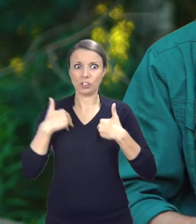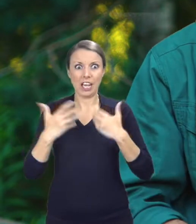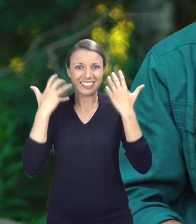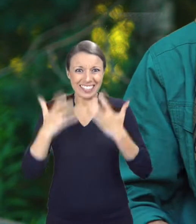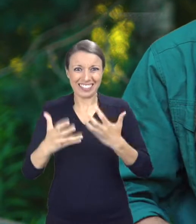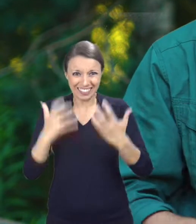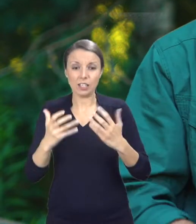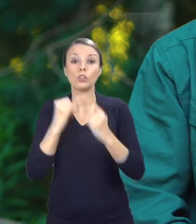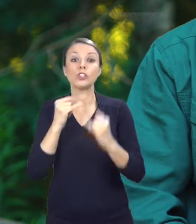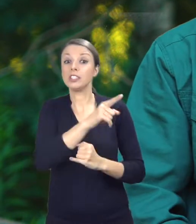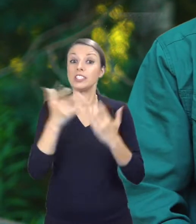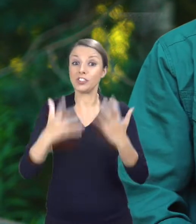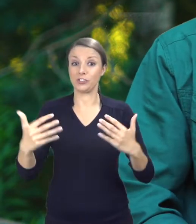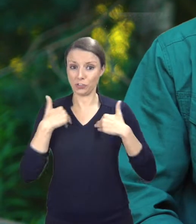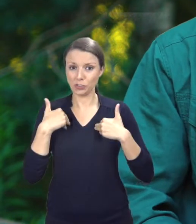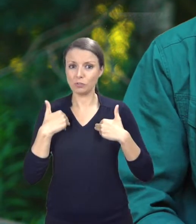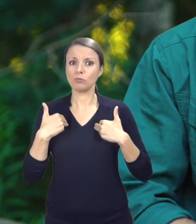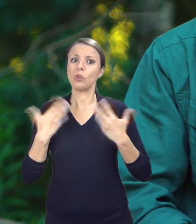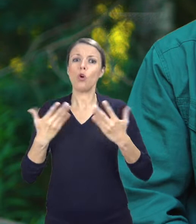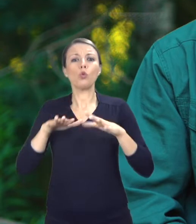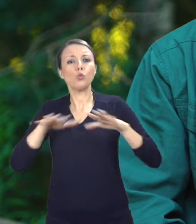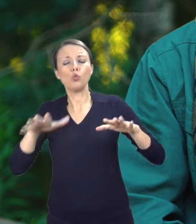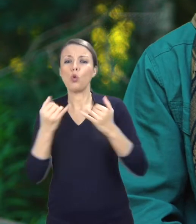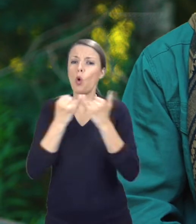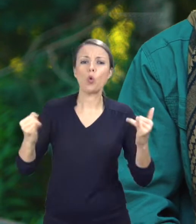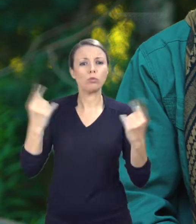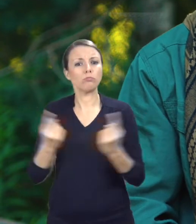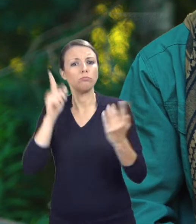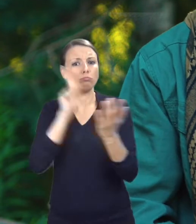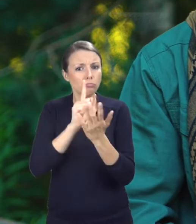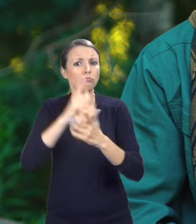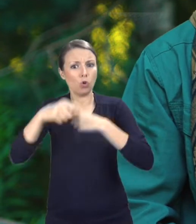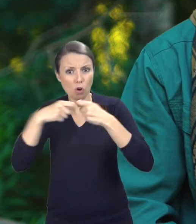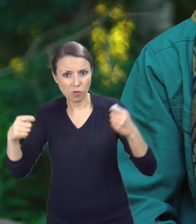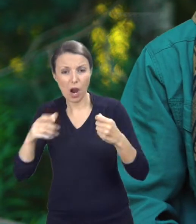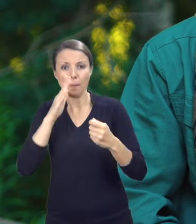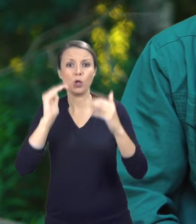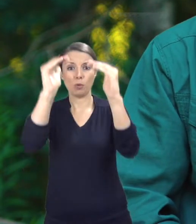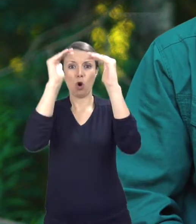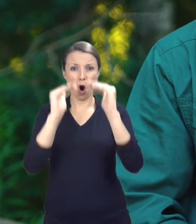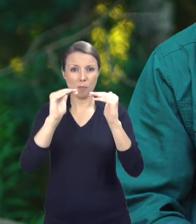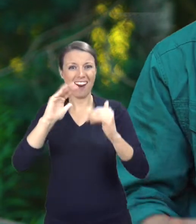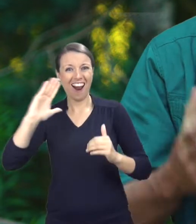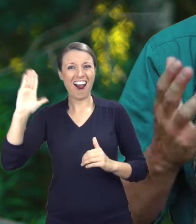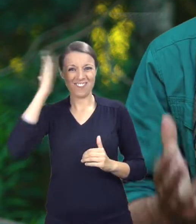dużo osiągnąć, dużo znieść. No i na takim drugim stopniu, nieco wyżej, właśnie jest wiedza i umiejętności.